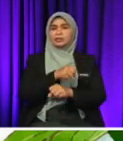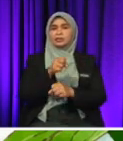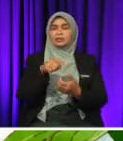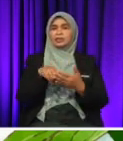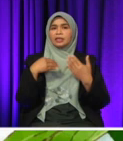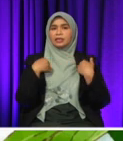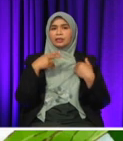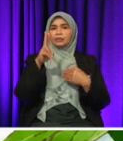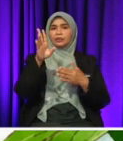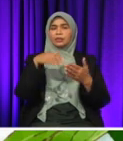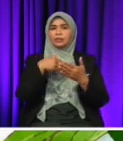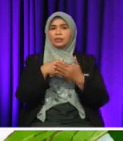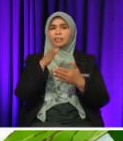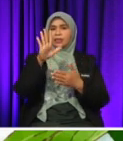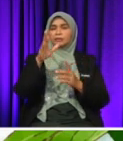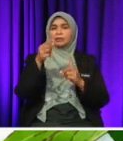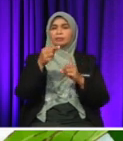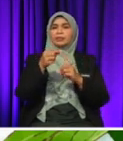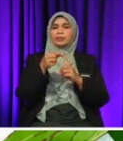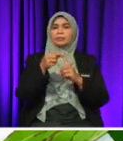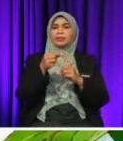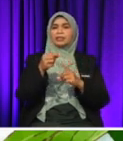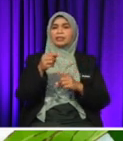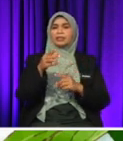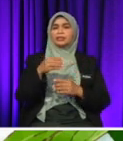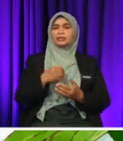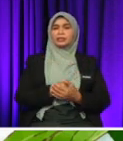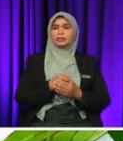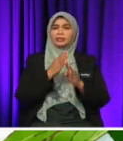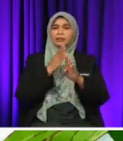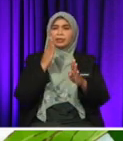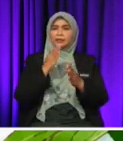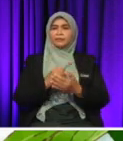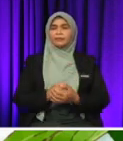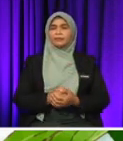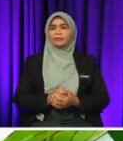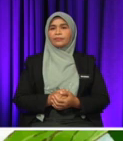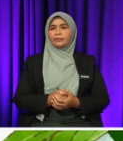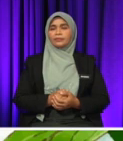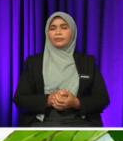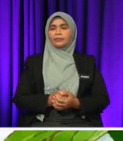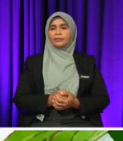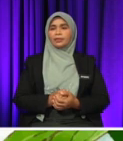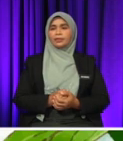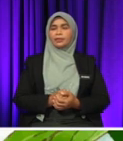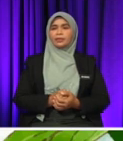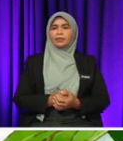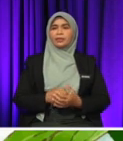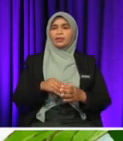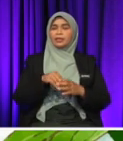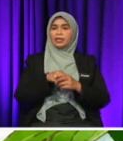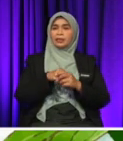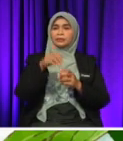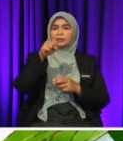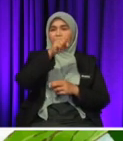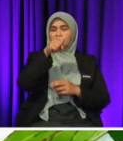hingga lima patah perkataan sebaris Oke baik karena berani untuk mencoba jari kita lihat dalam saja ini dalam soal dan